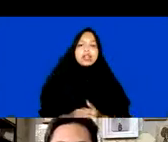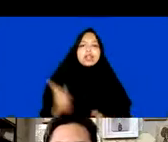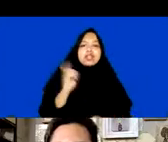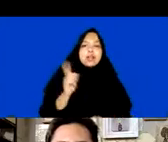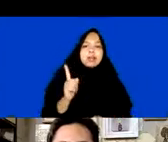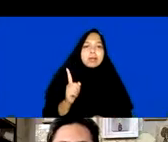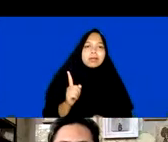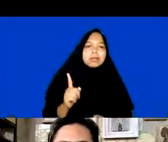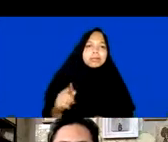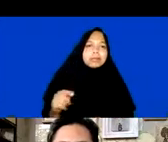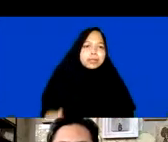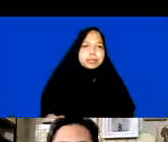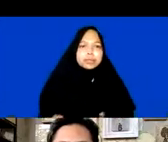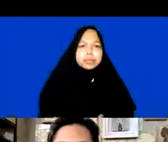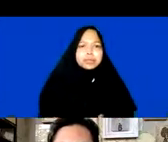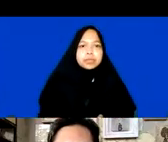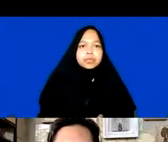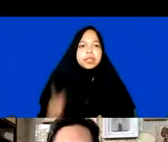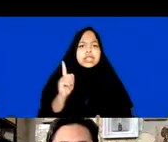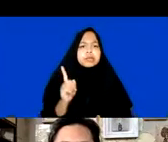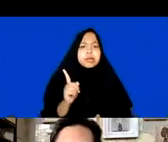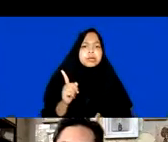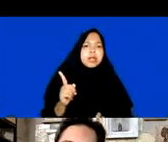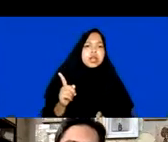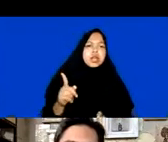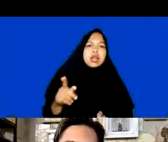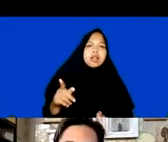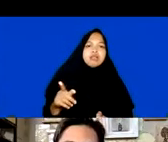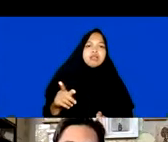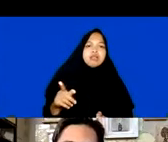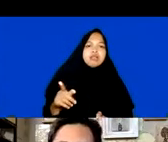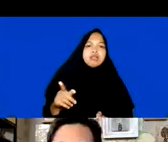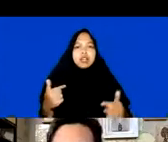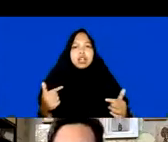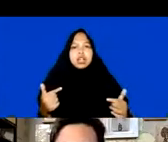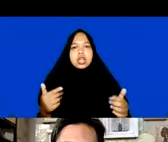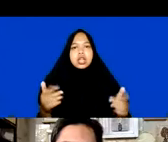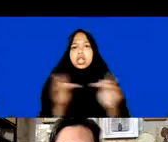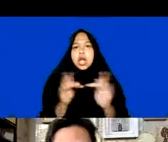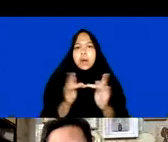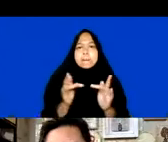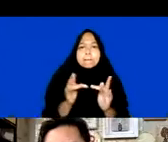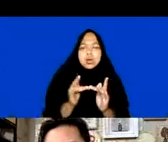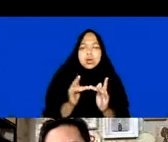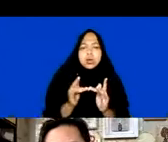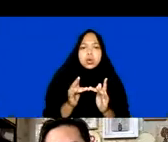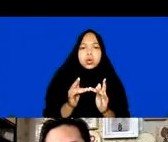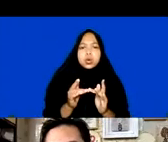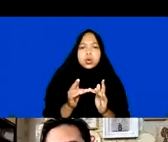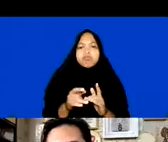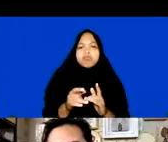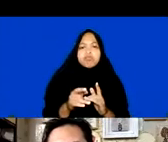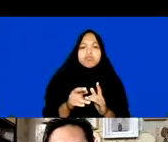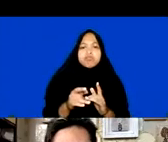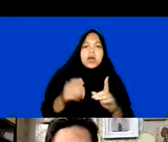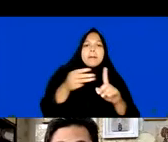sangat masuk akal gitu loh, maksudnya sangat nyambung banget dengan karya-karya bajak laut yang saya angkat itu. Jadi karena